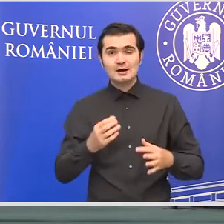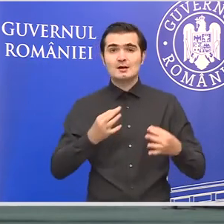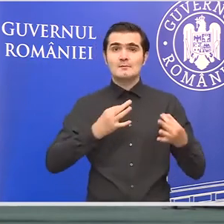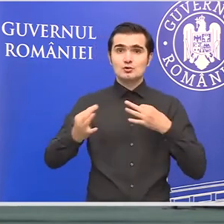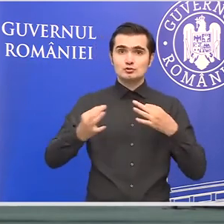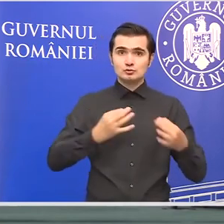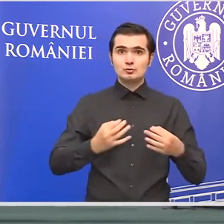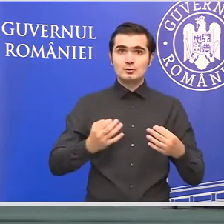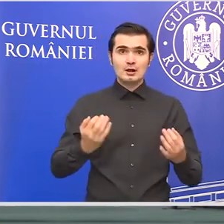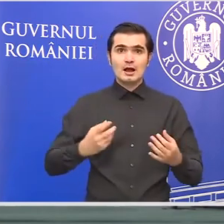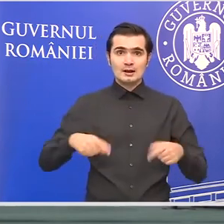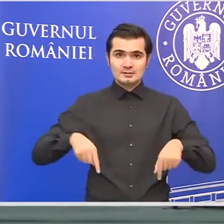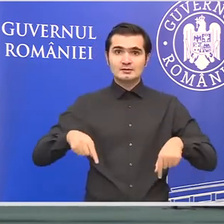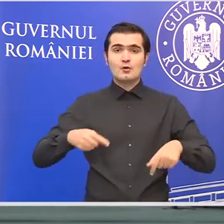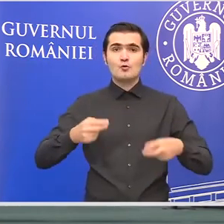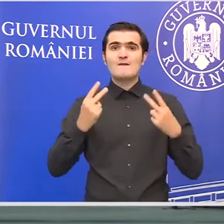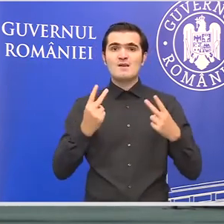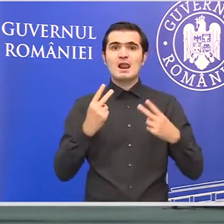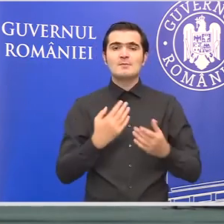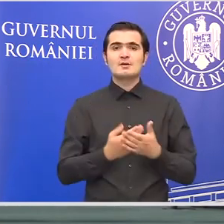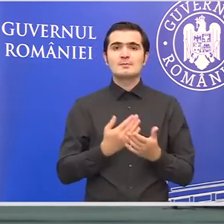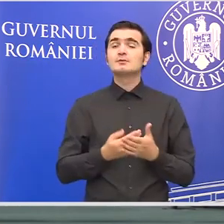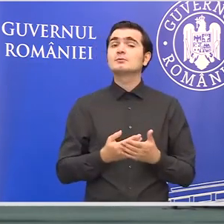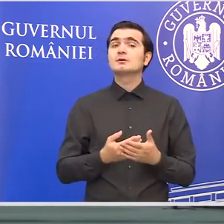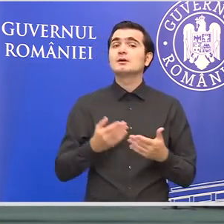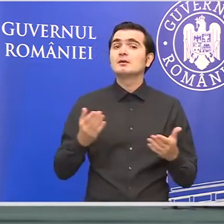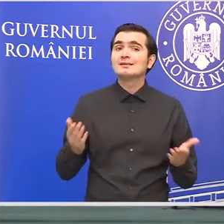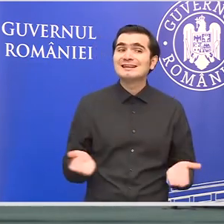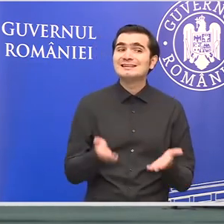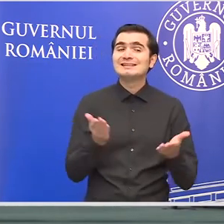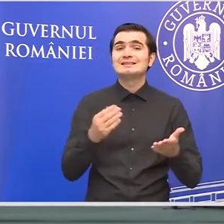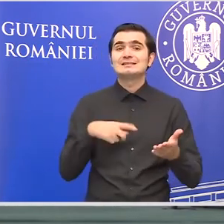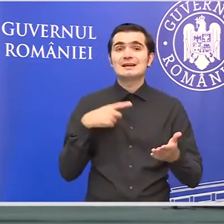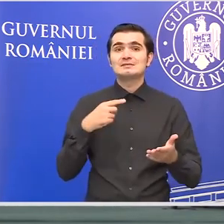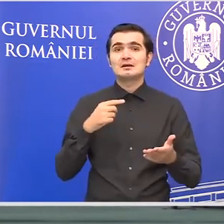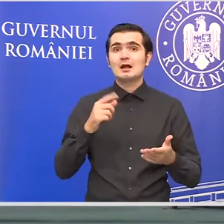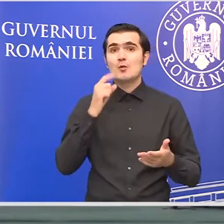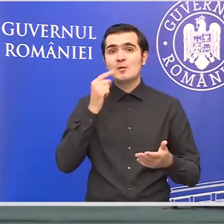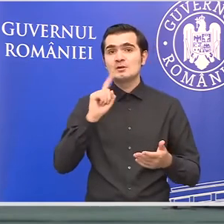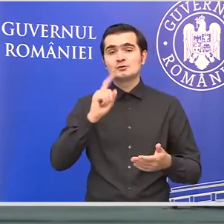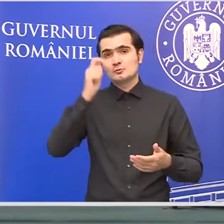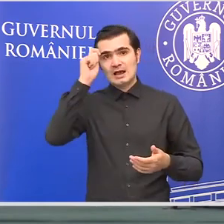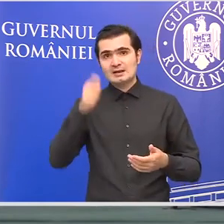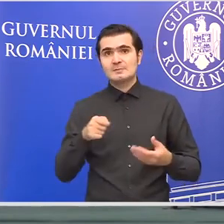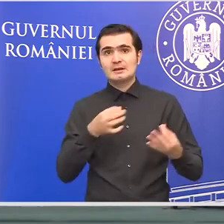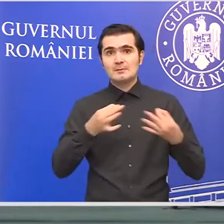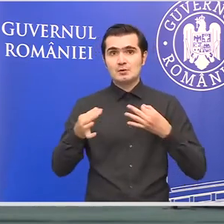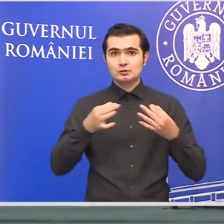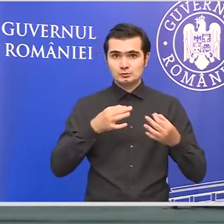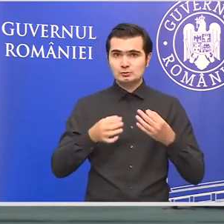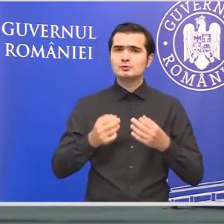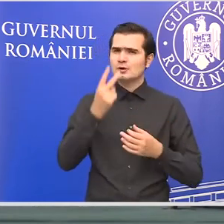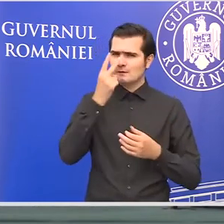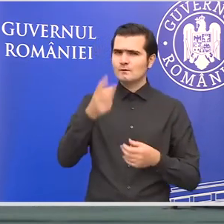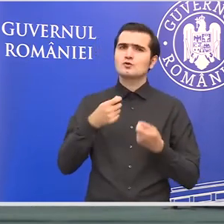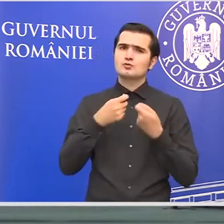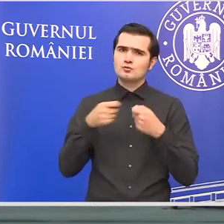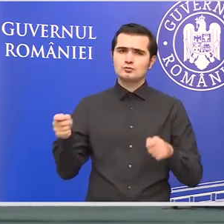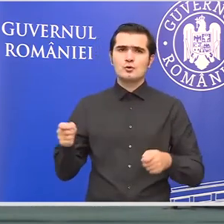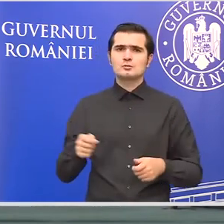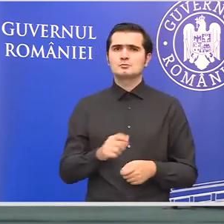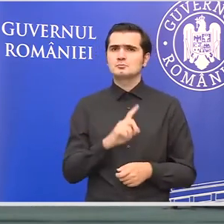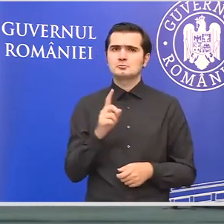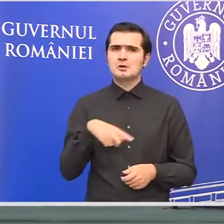care astăzi sunt în vigoare, pentru că tendința este să nu se mai respecte aceste măsuri și cred că le vedem cu toții, nu